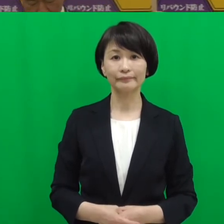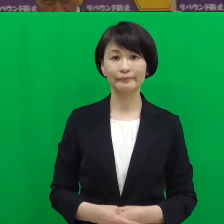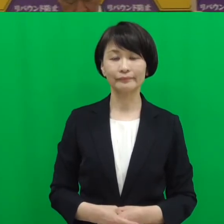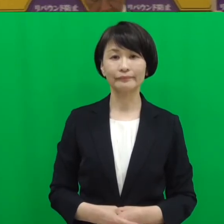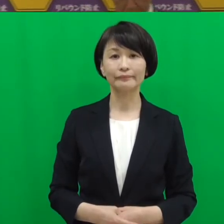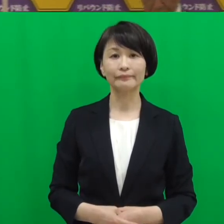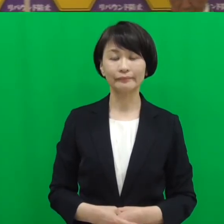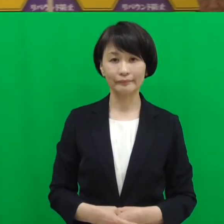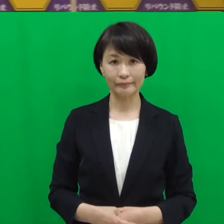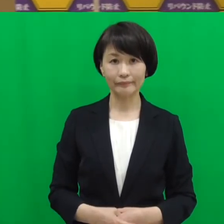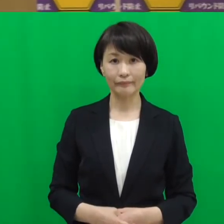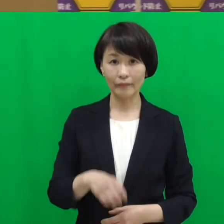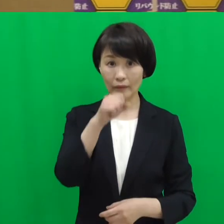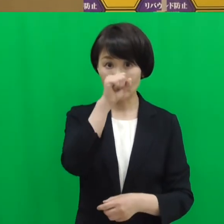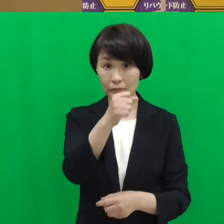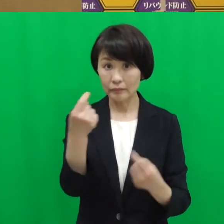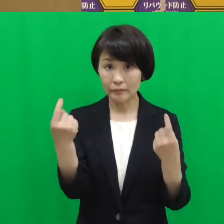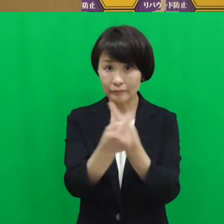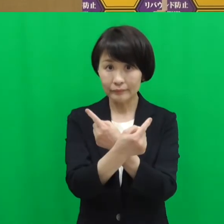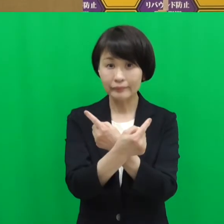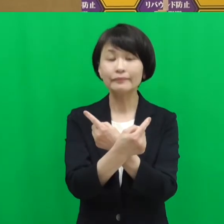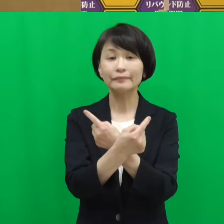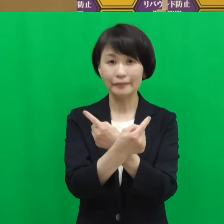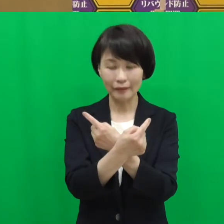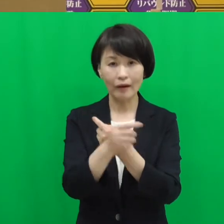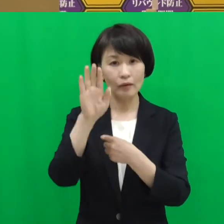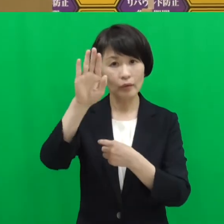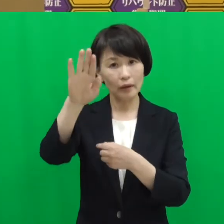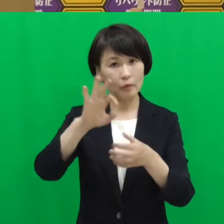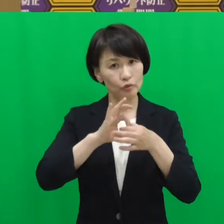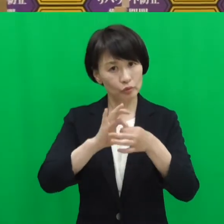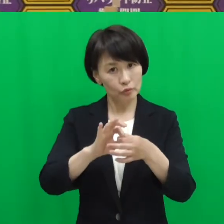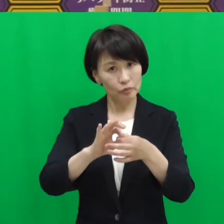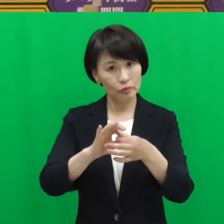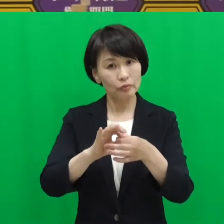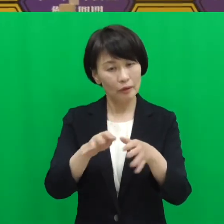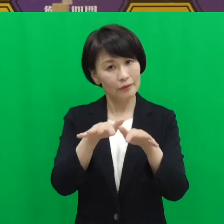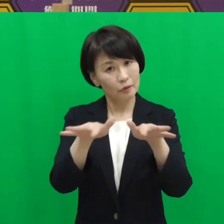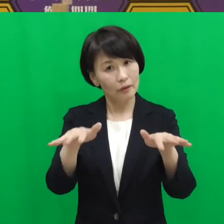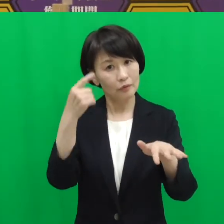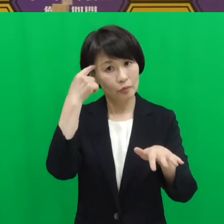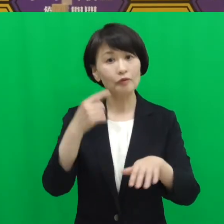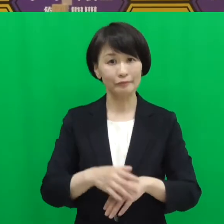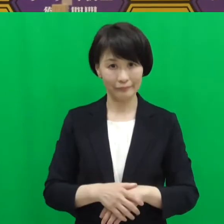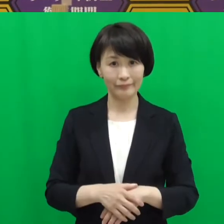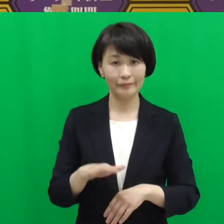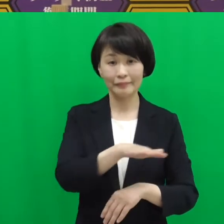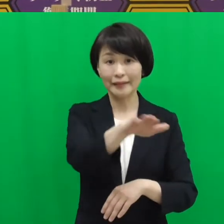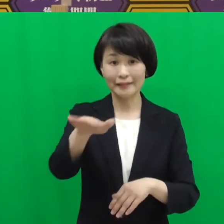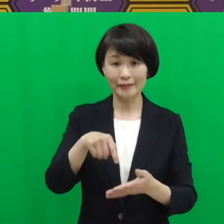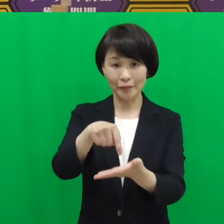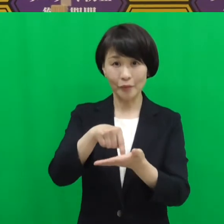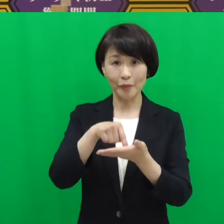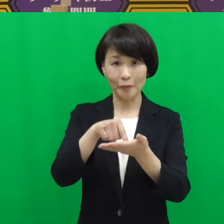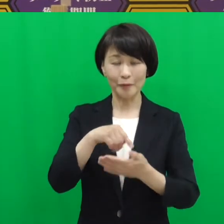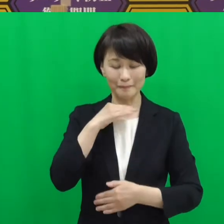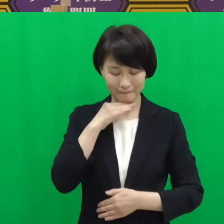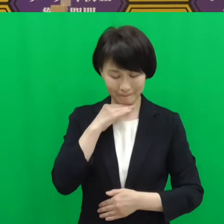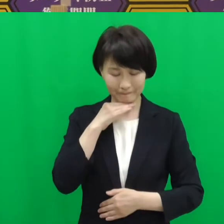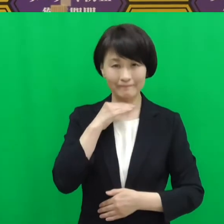このようなポジティブな変化がこれからもたくさん続いていくことを期待しております。皆様のご応募をお待ちをしております